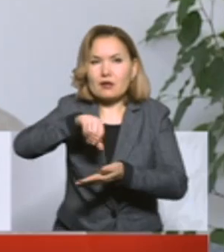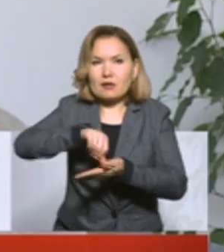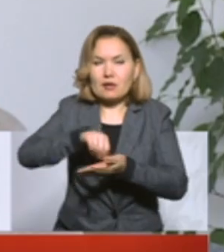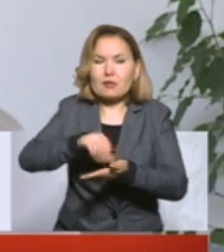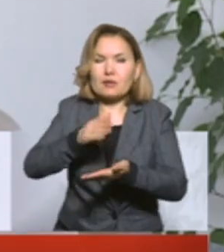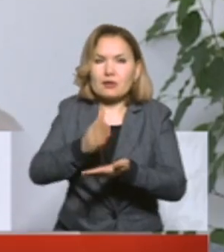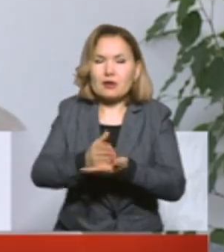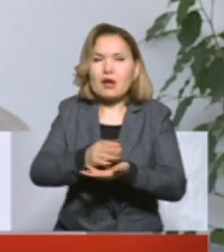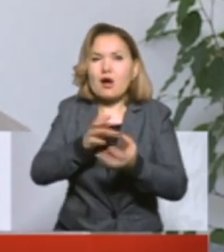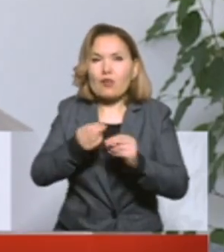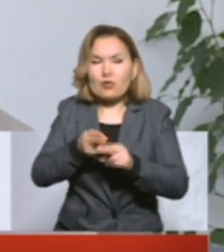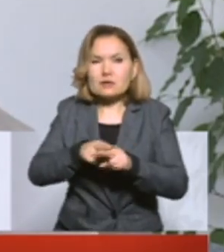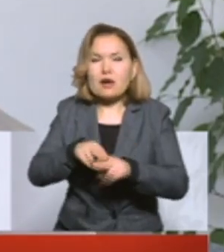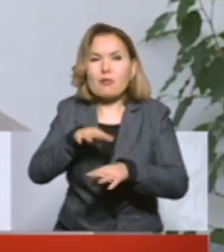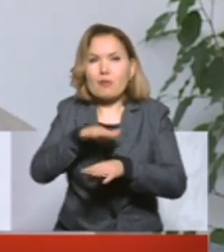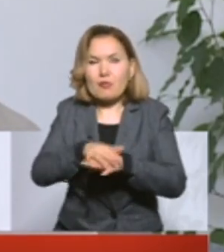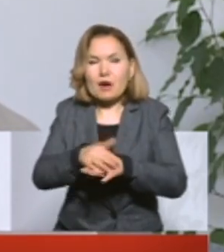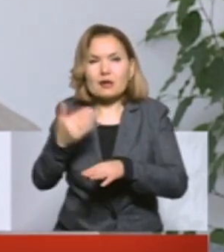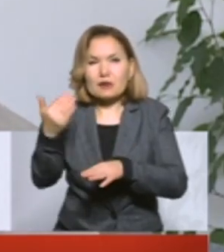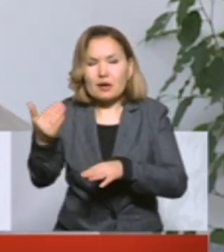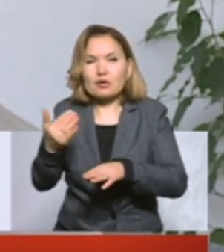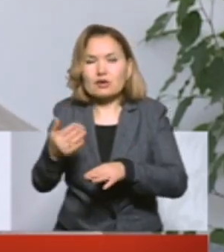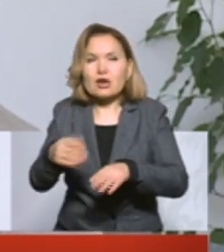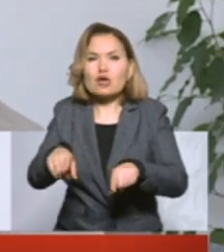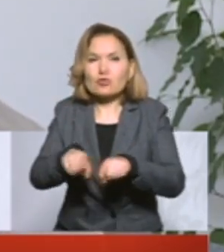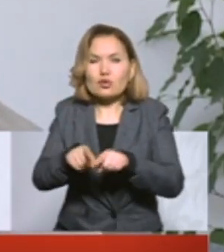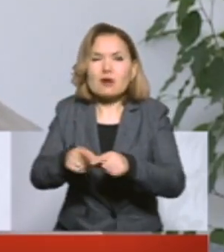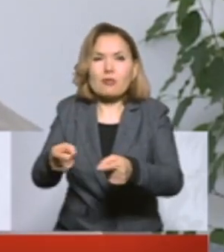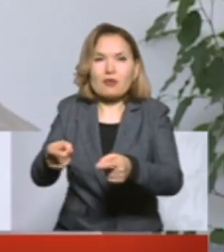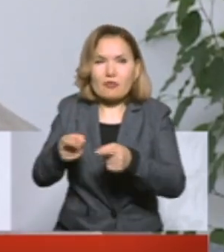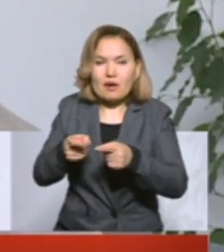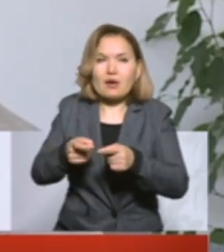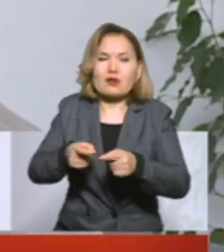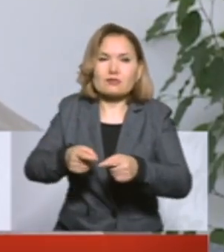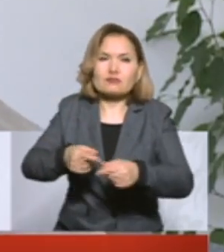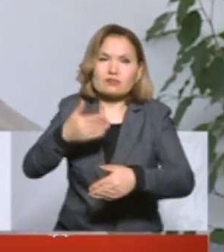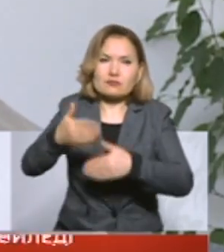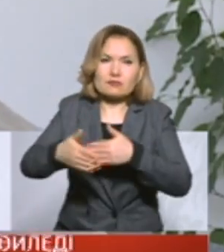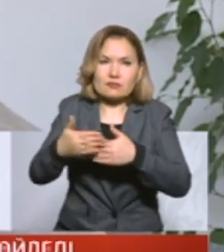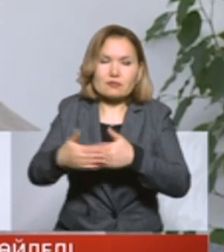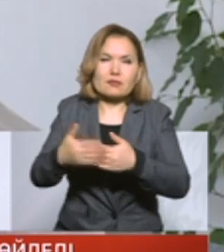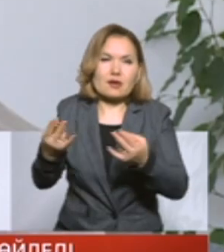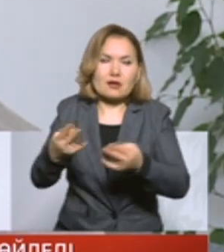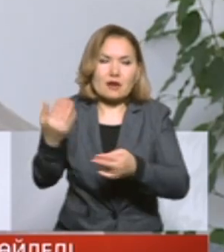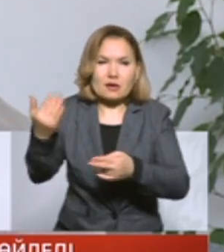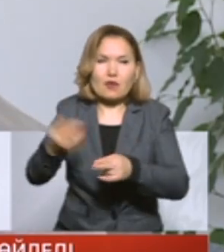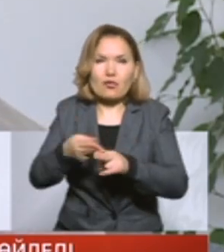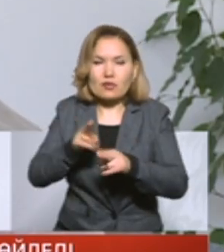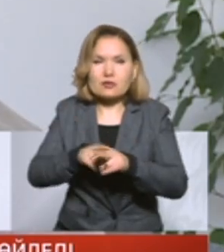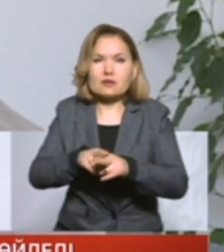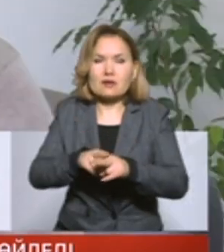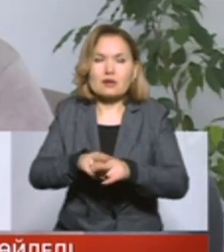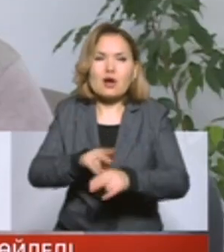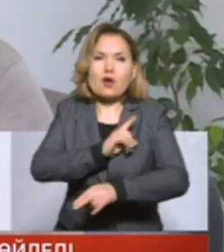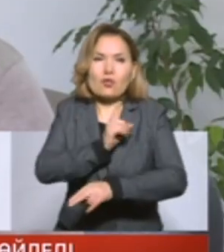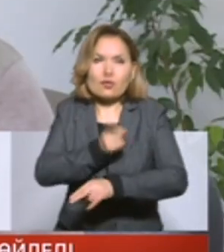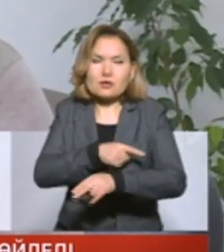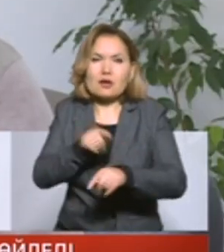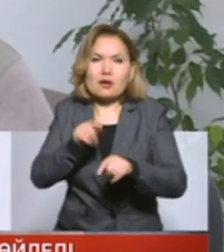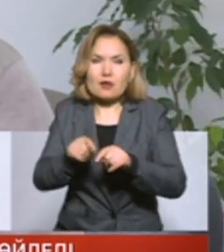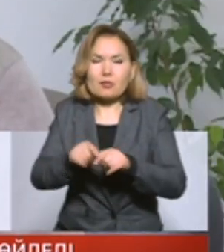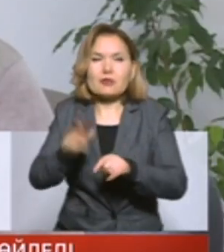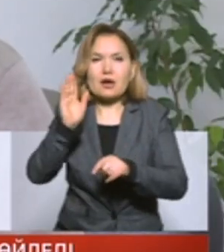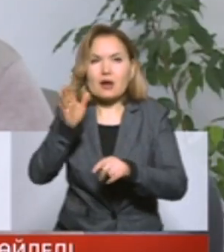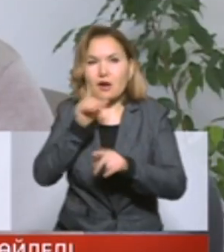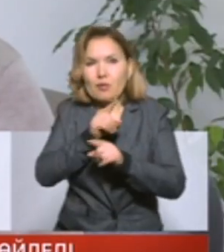болса, банктің өзінің қоры жабатын болса, онда банктің қызметкерлері өзінің ішкі қауіпсіздігі күшейтіліп, алдағы